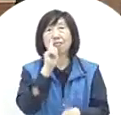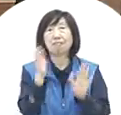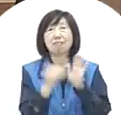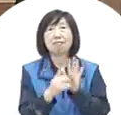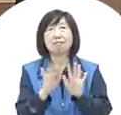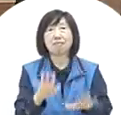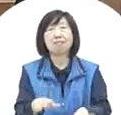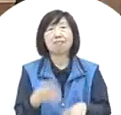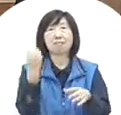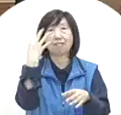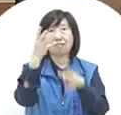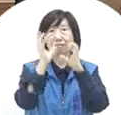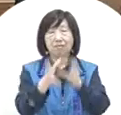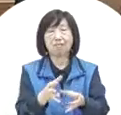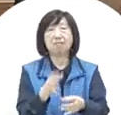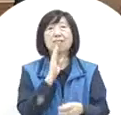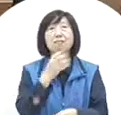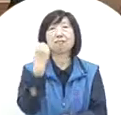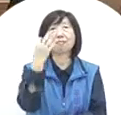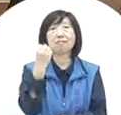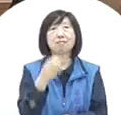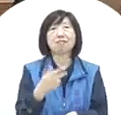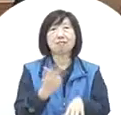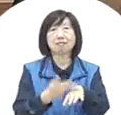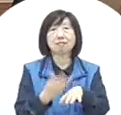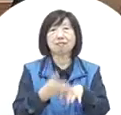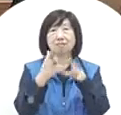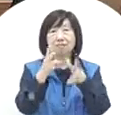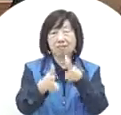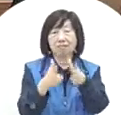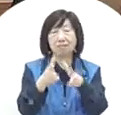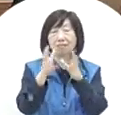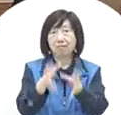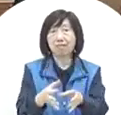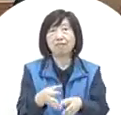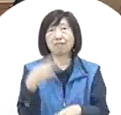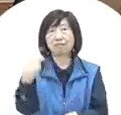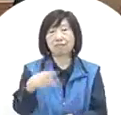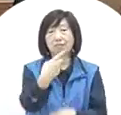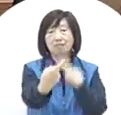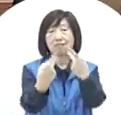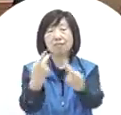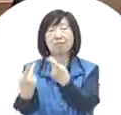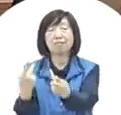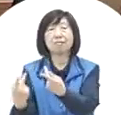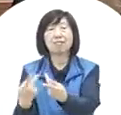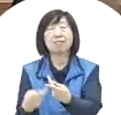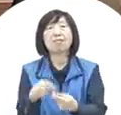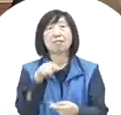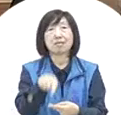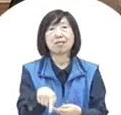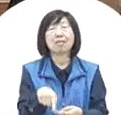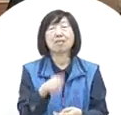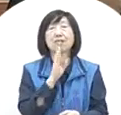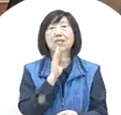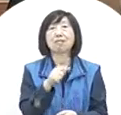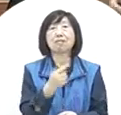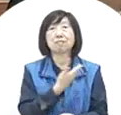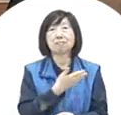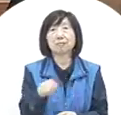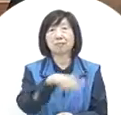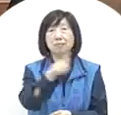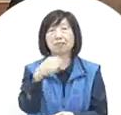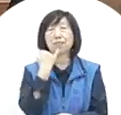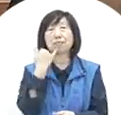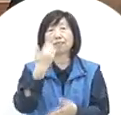新建这个现代化的科技厂办，然后以出租的方式 这样的方式来处理，更可以让他们节省成本。